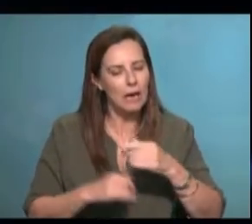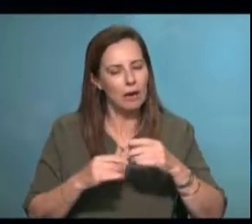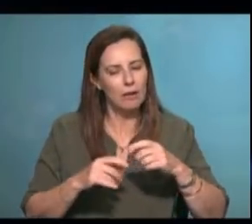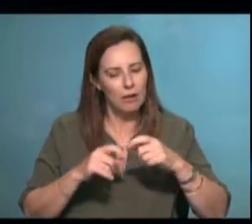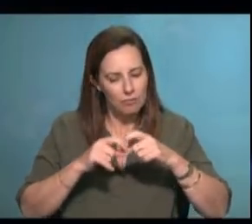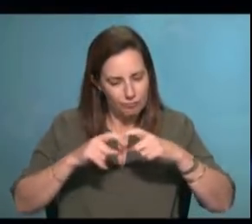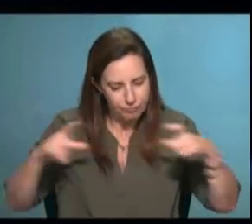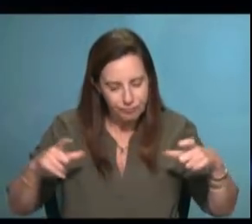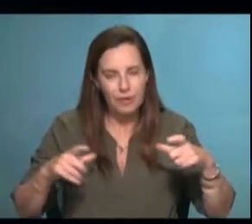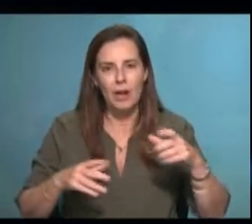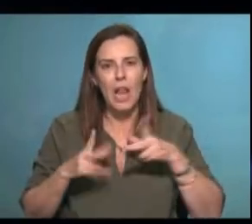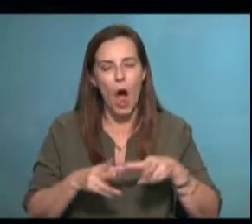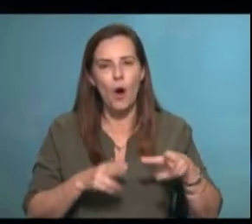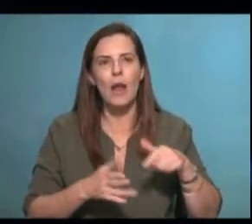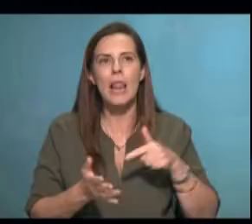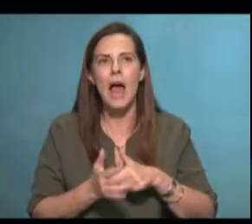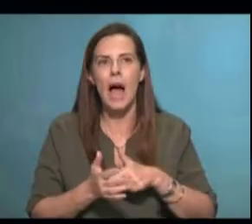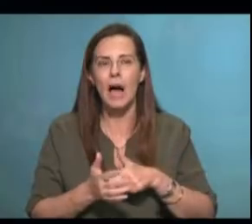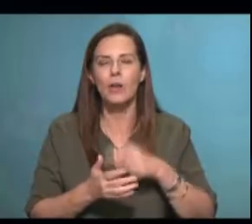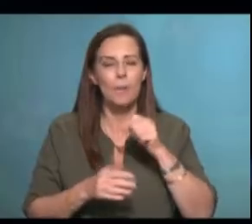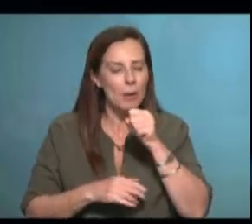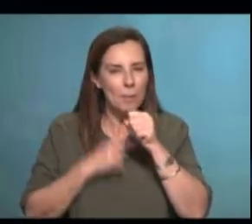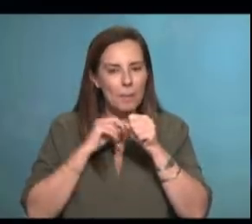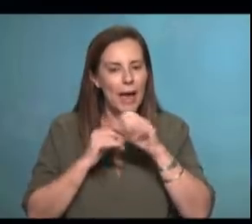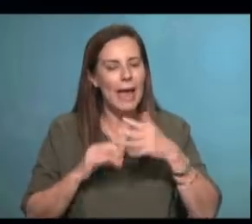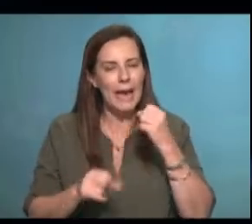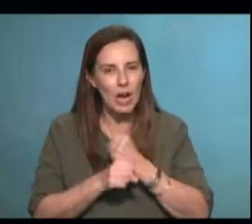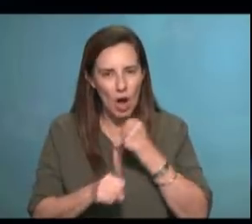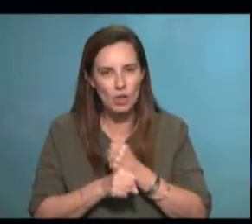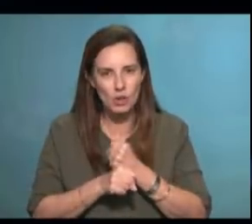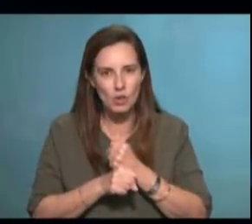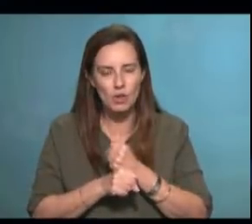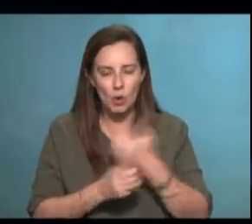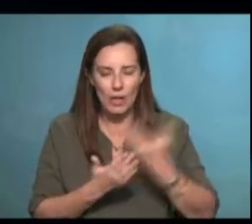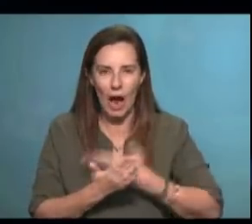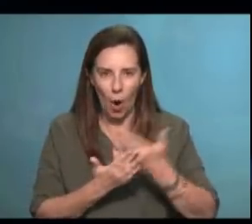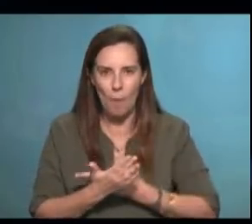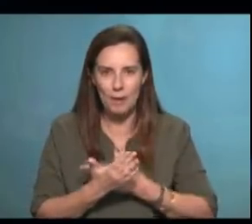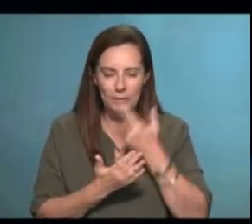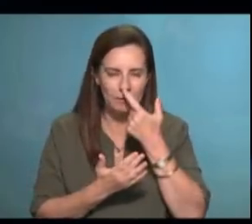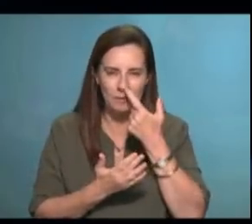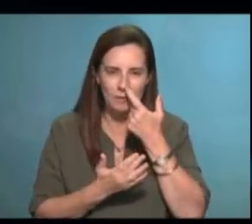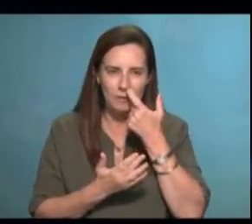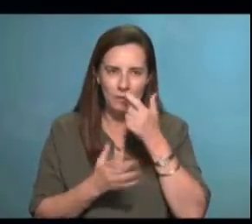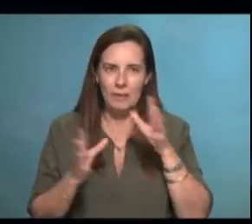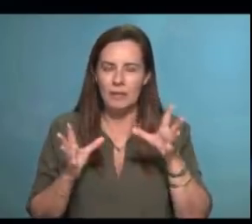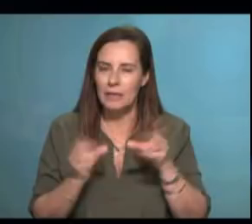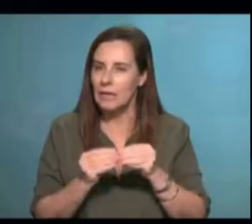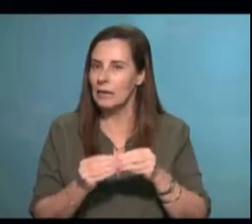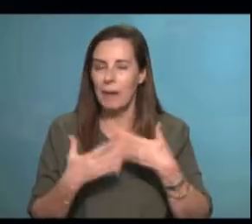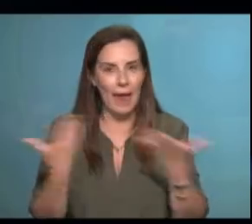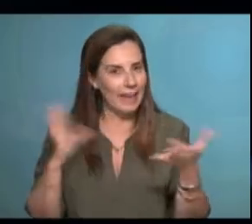אותו, ולכן מהשטח עצמם הם נותנים הוראות של איך לאבד את החומר, והם נמצאים עם הכוחות. אין אינטרנט,